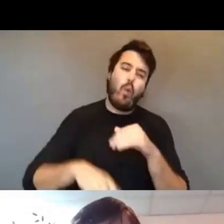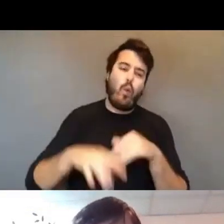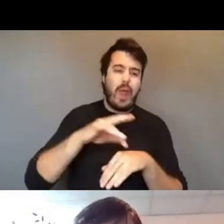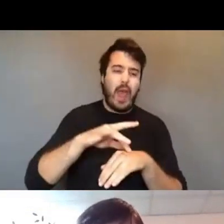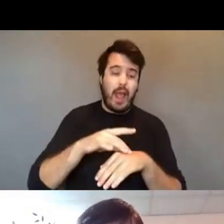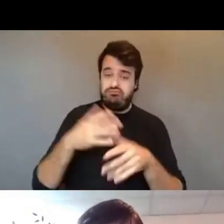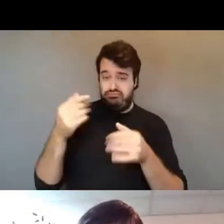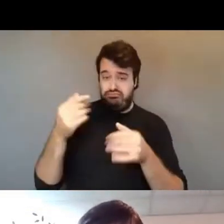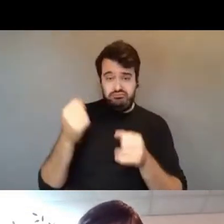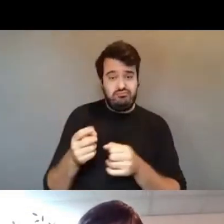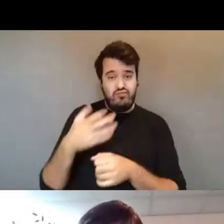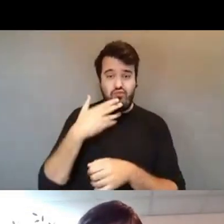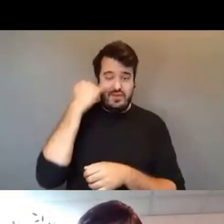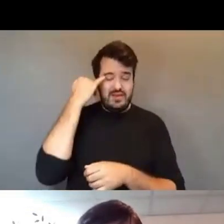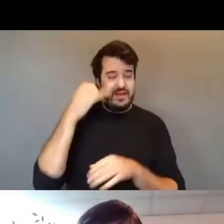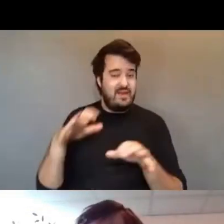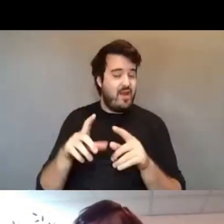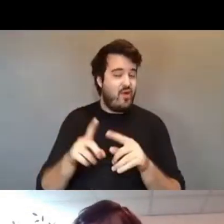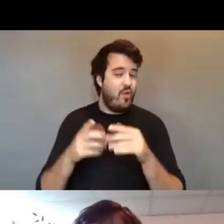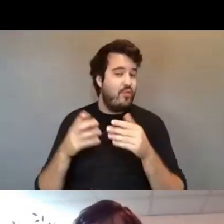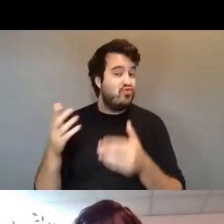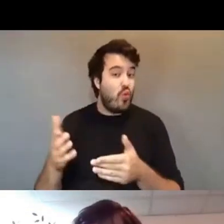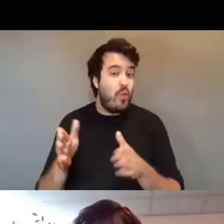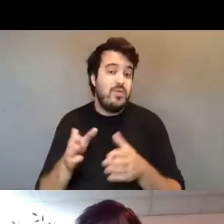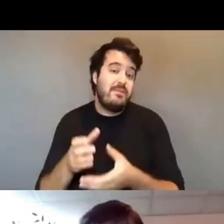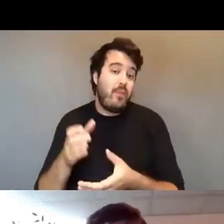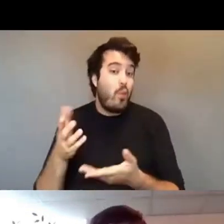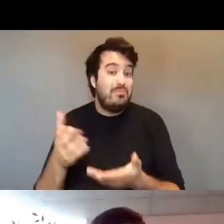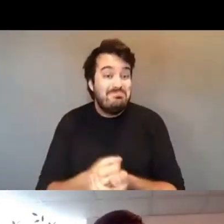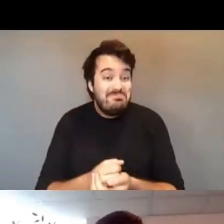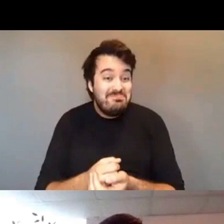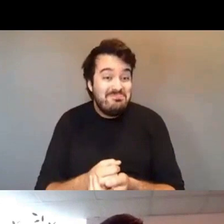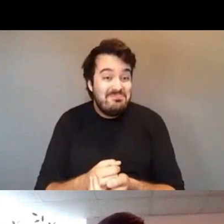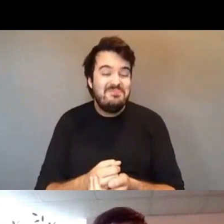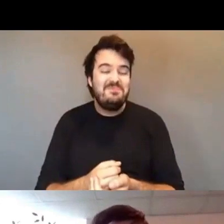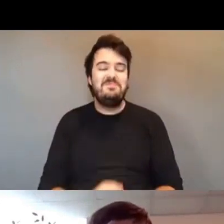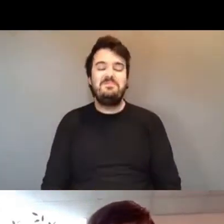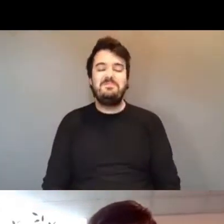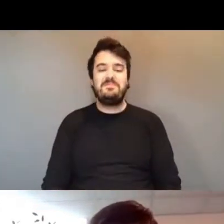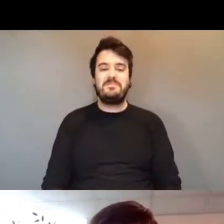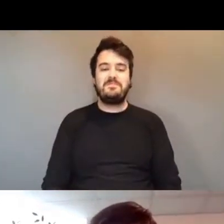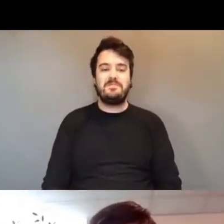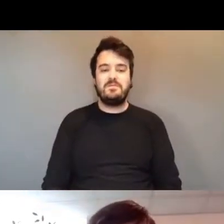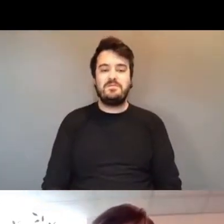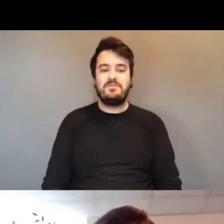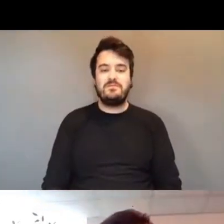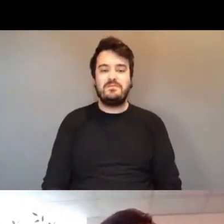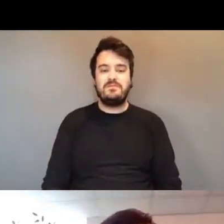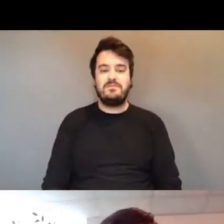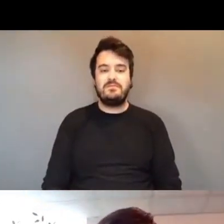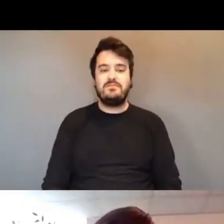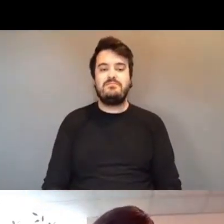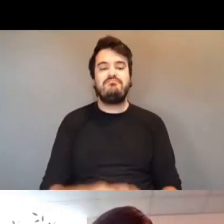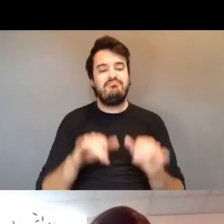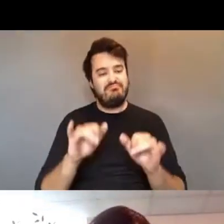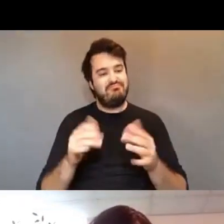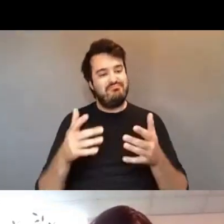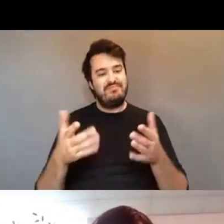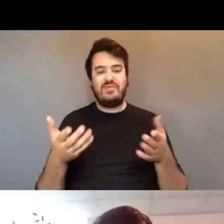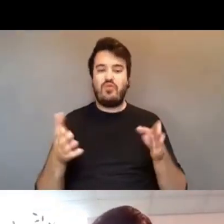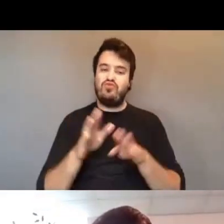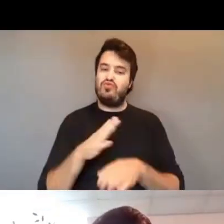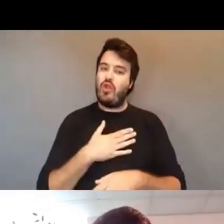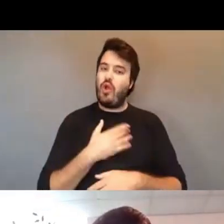bonne idée de le faire en petits pots comme cela. Et c'est ce qui conclut donc notre